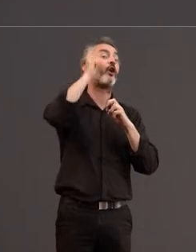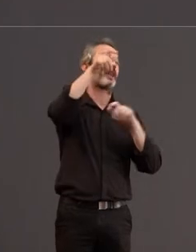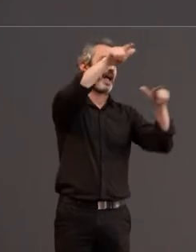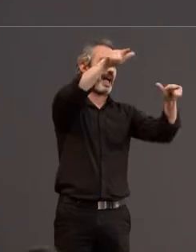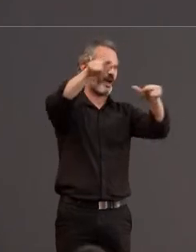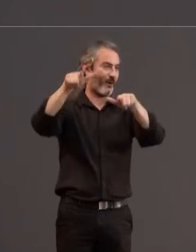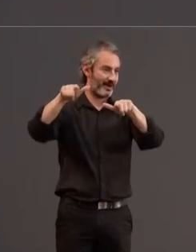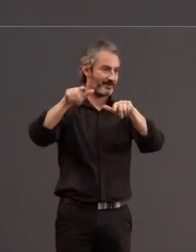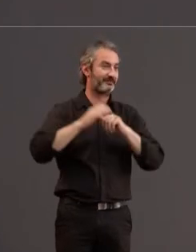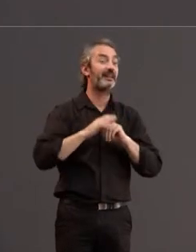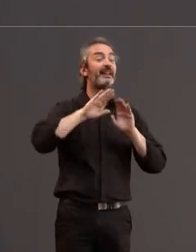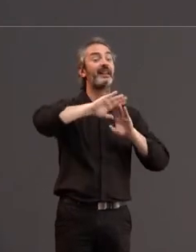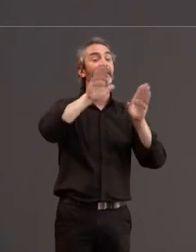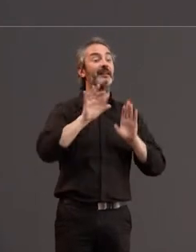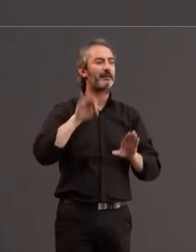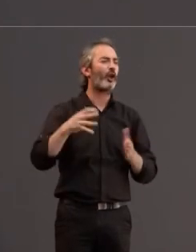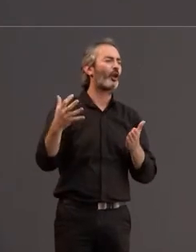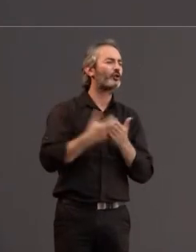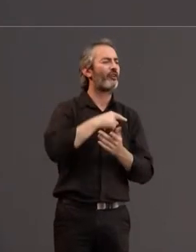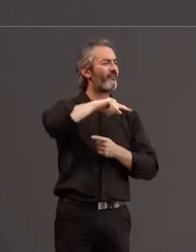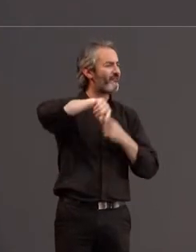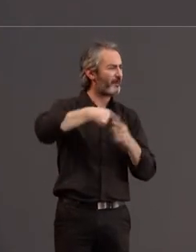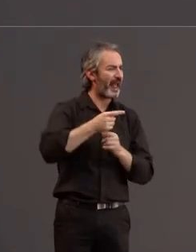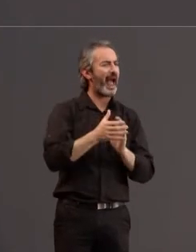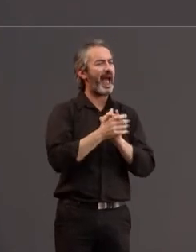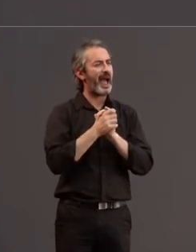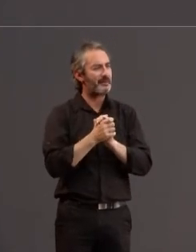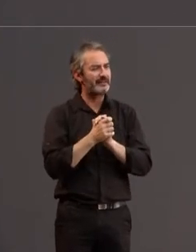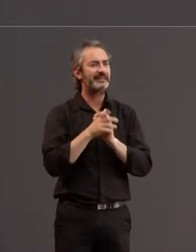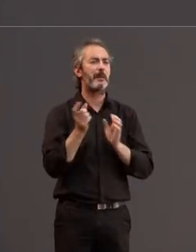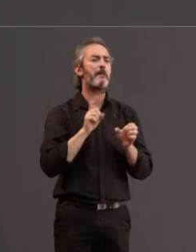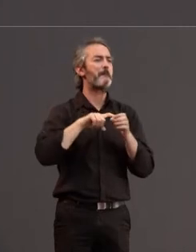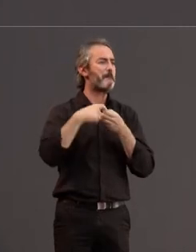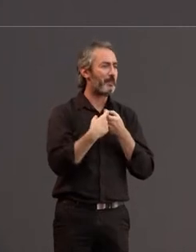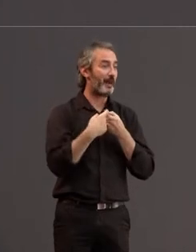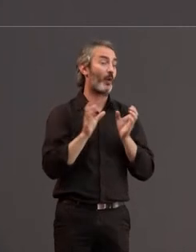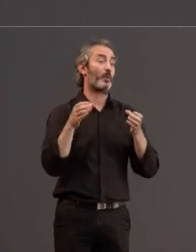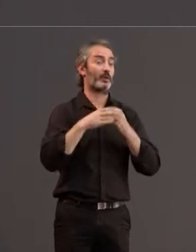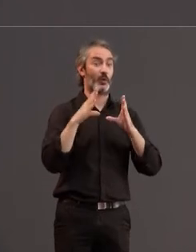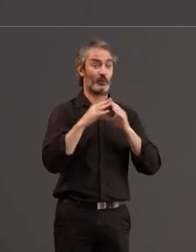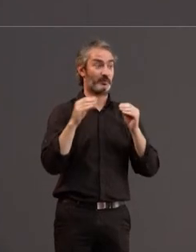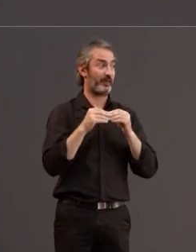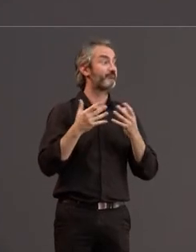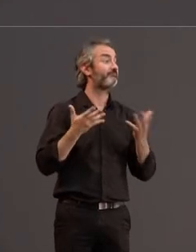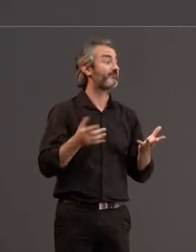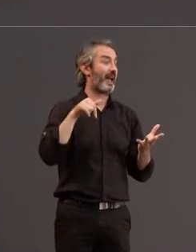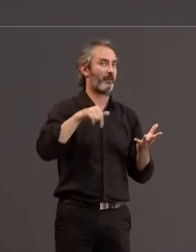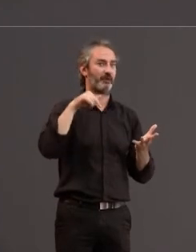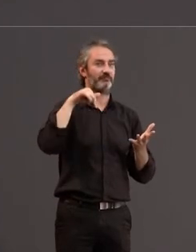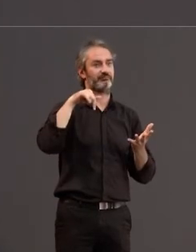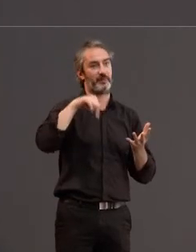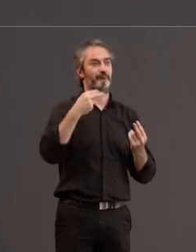i saludem finalment també a tots els familiars, amics, membres de la comunitat universitària que ens esteu